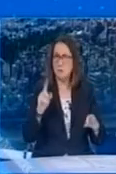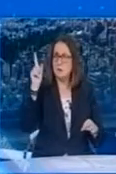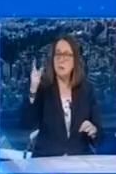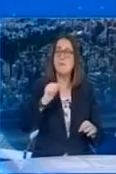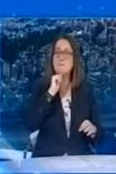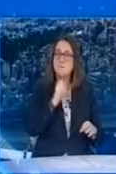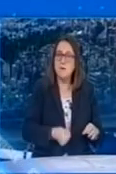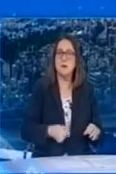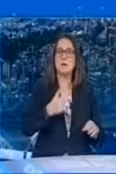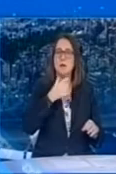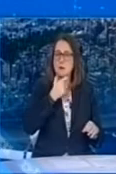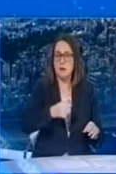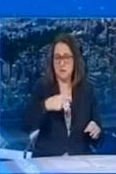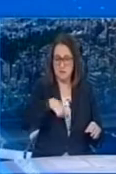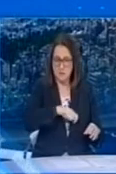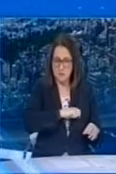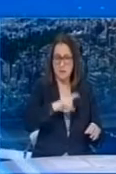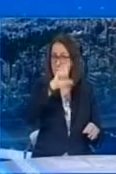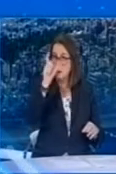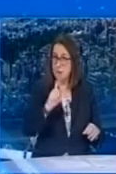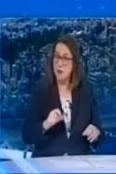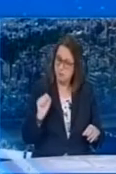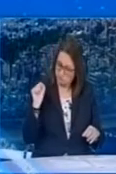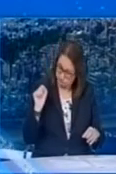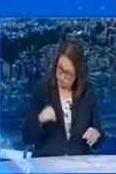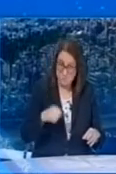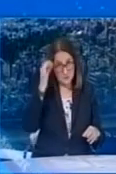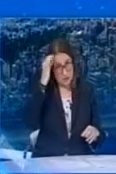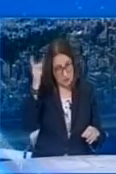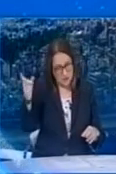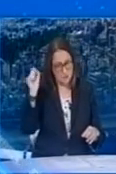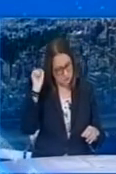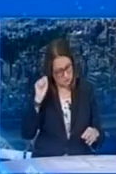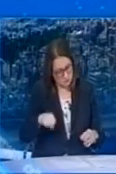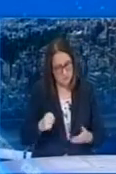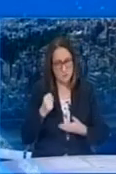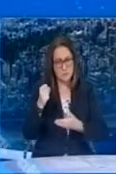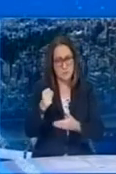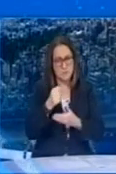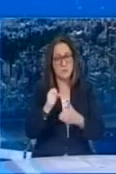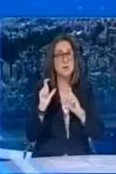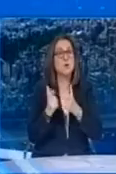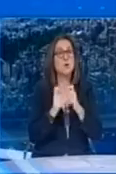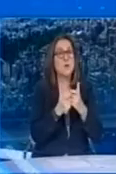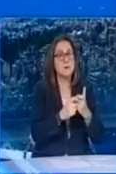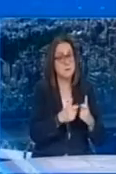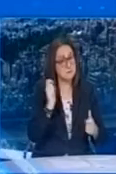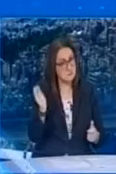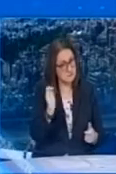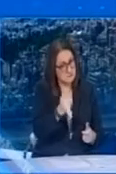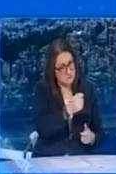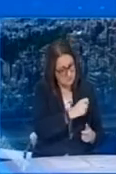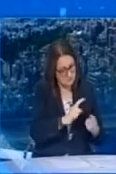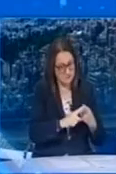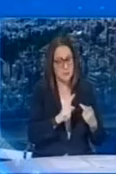Ιταλία εφαρμόζουν αντίστοιχα προγράμματα. Καμία εισοδηματική ενίσχυση αυτοαπασχολούμενων εδώ,